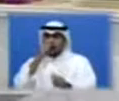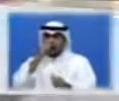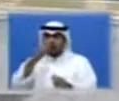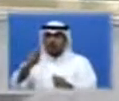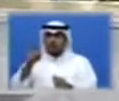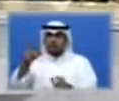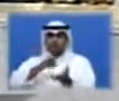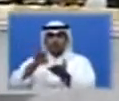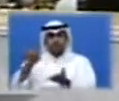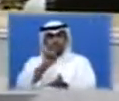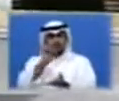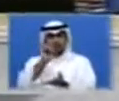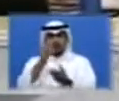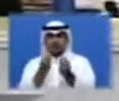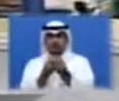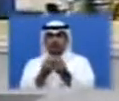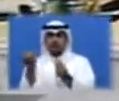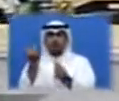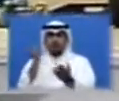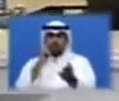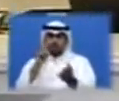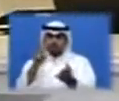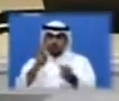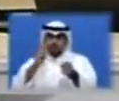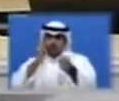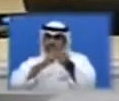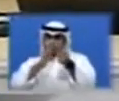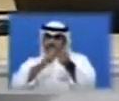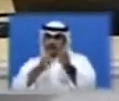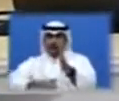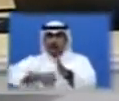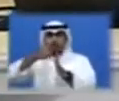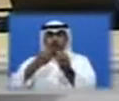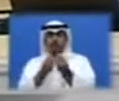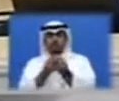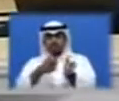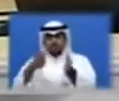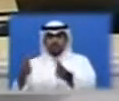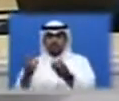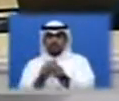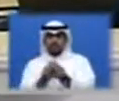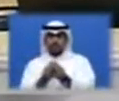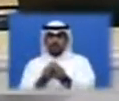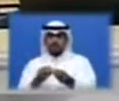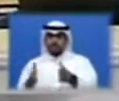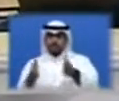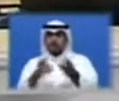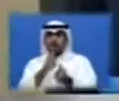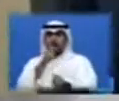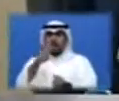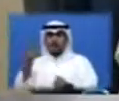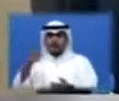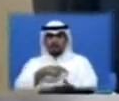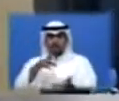دور إيجابي فاعل في تقدمه والنهوض به. وقرر المجلس الموافقة على مشروع القانون